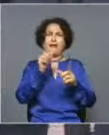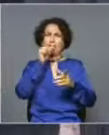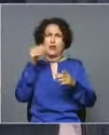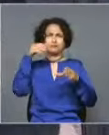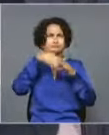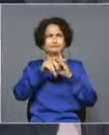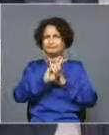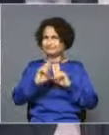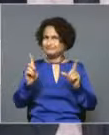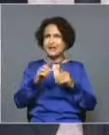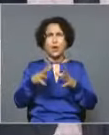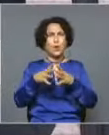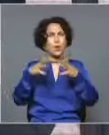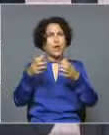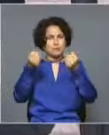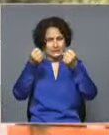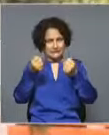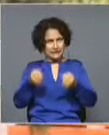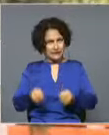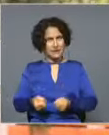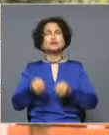Колкото по-голямо е теглото на